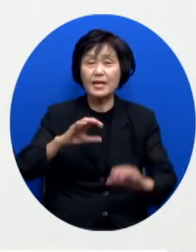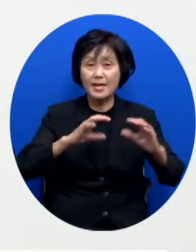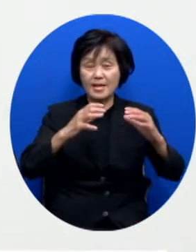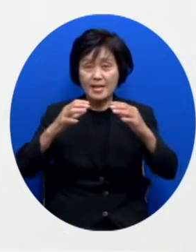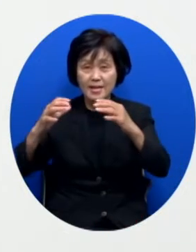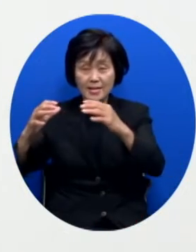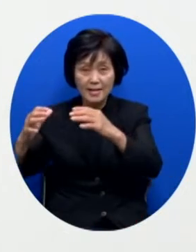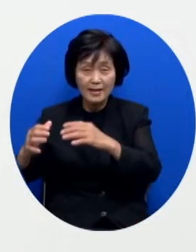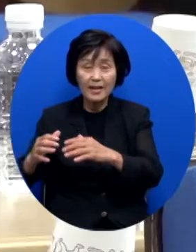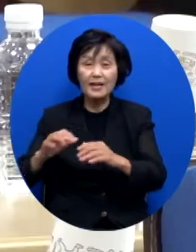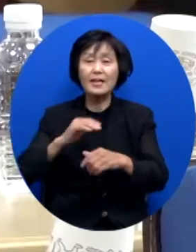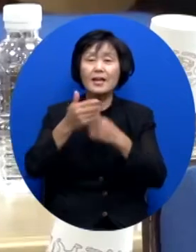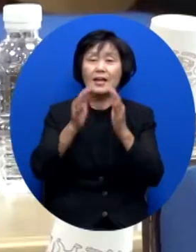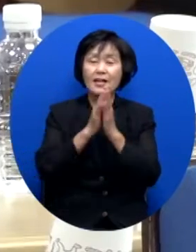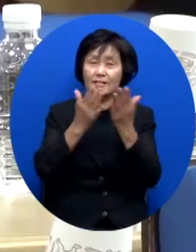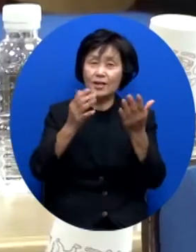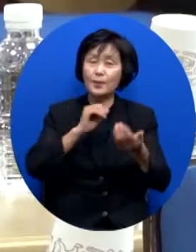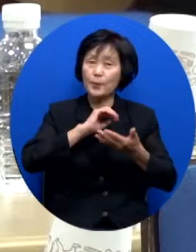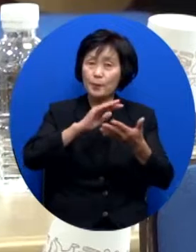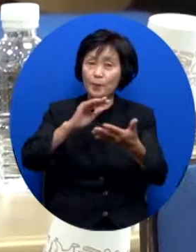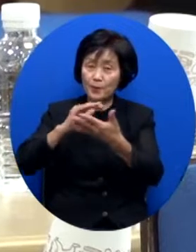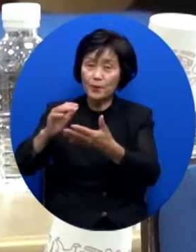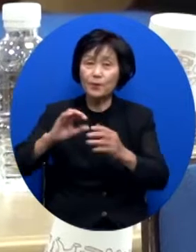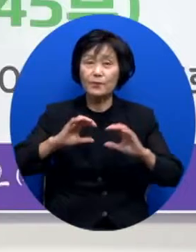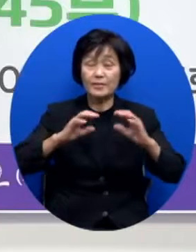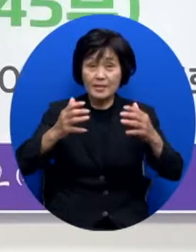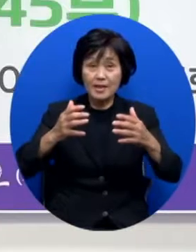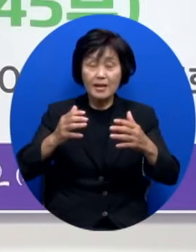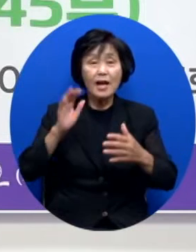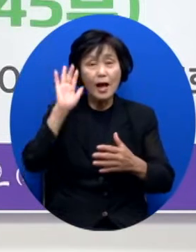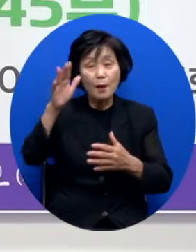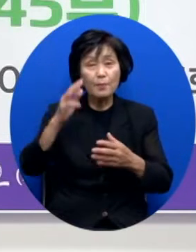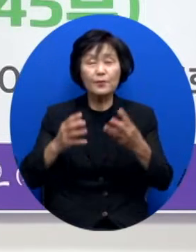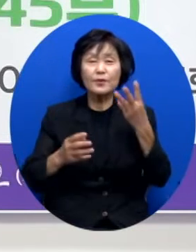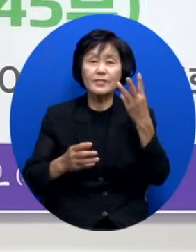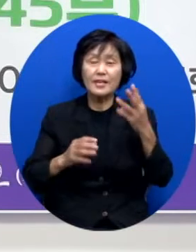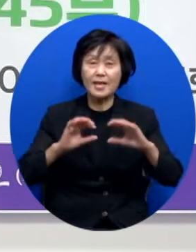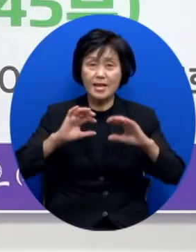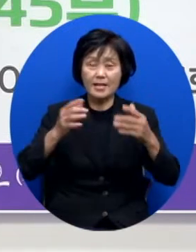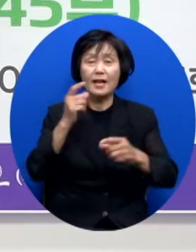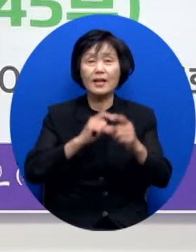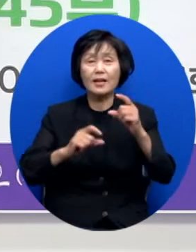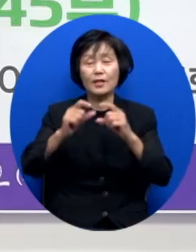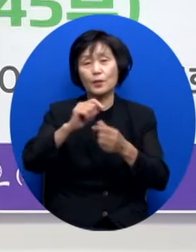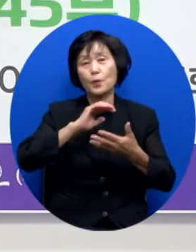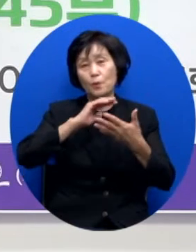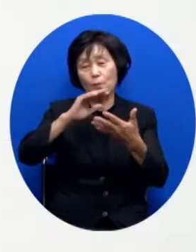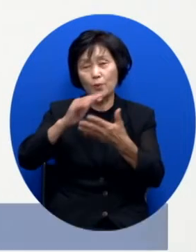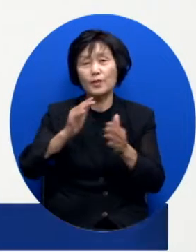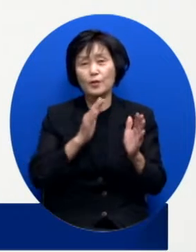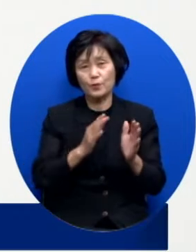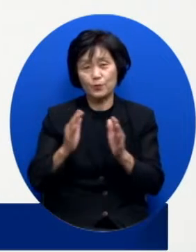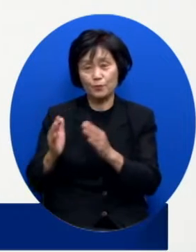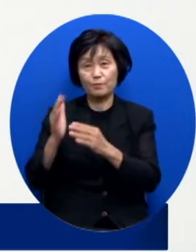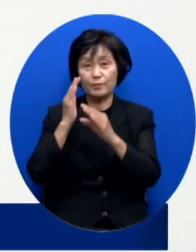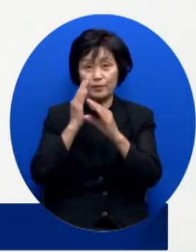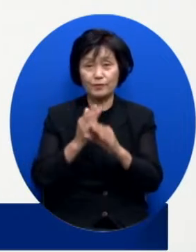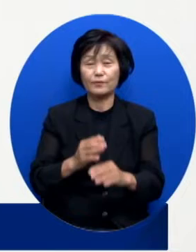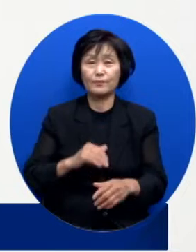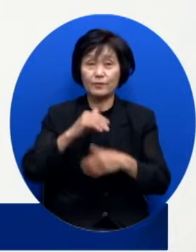반포했고 향후 3개 나라에 추가로 성경을 보낼 준비를 하고 있습니다. 성경 반포